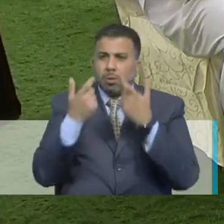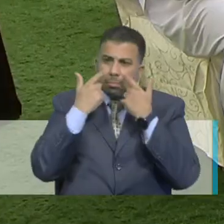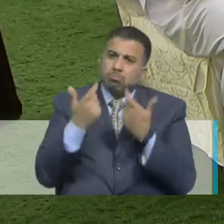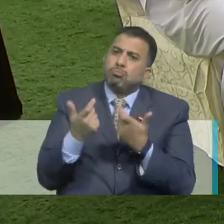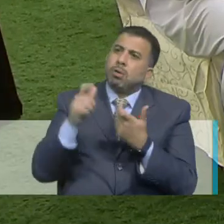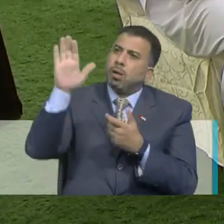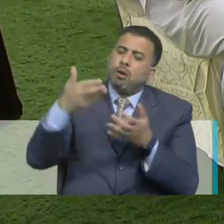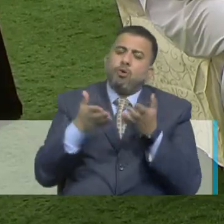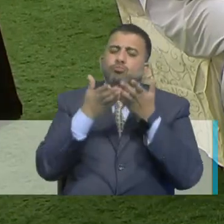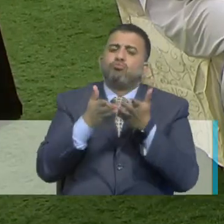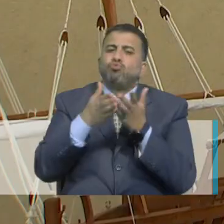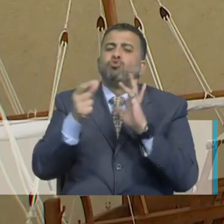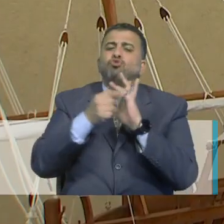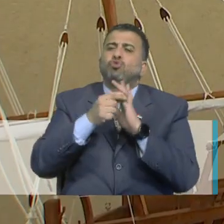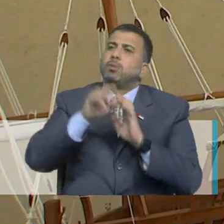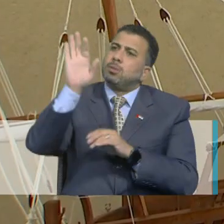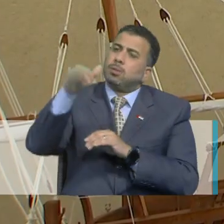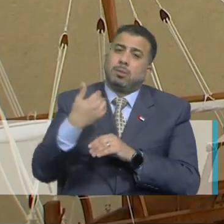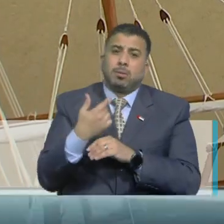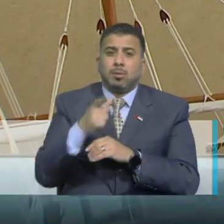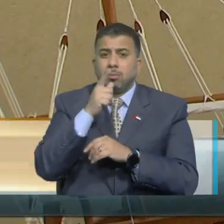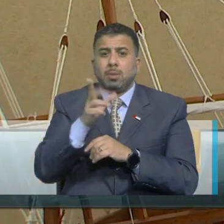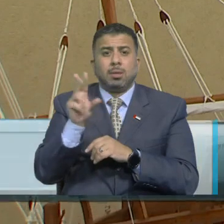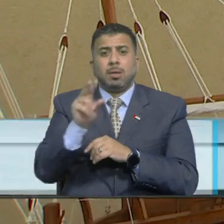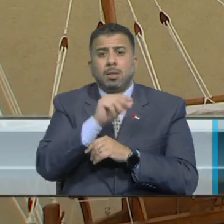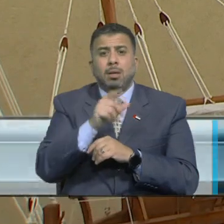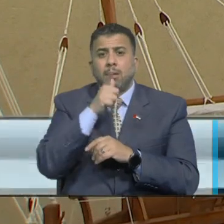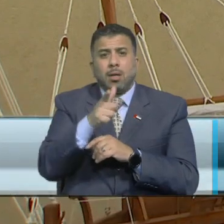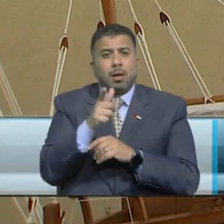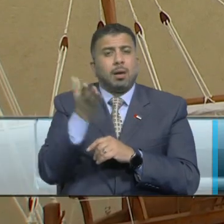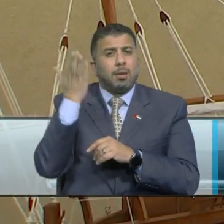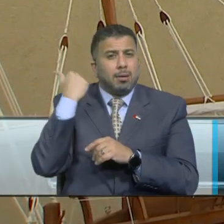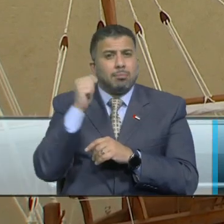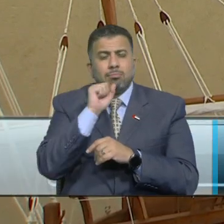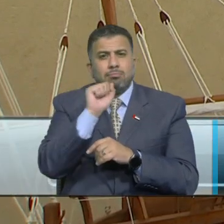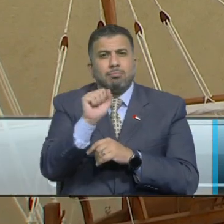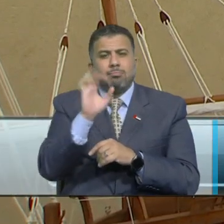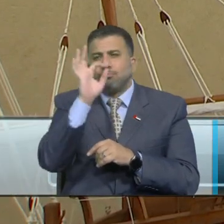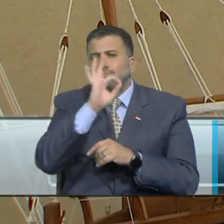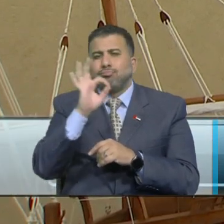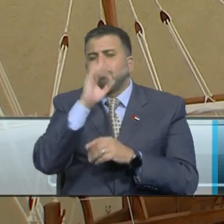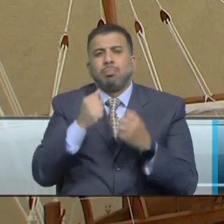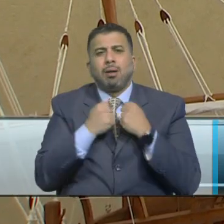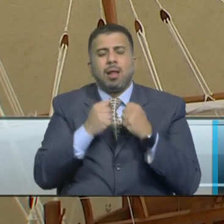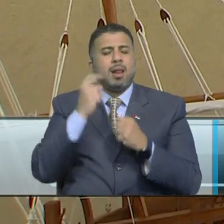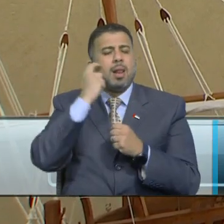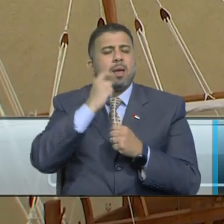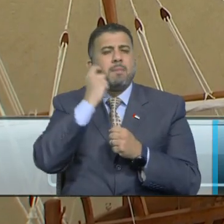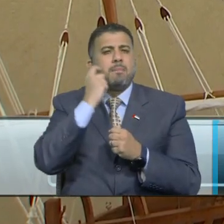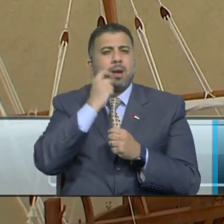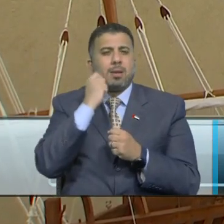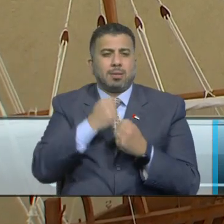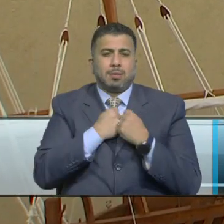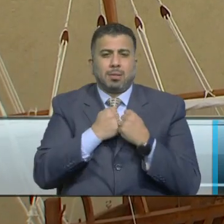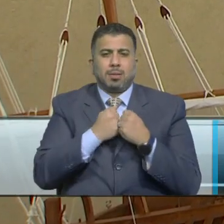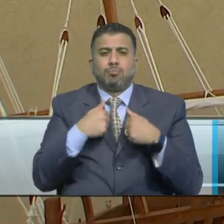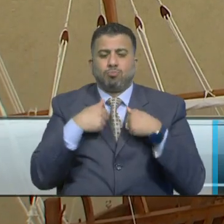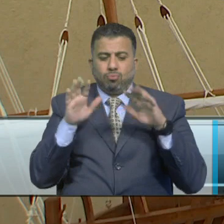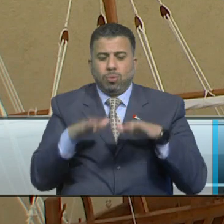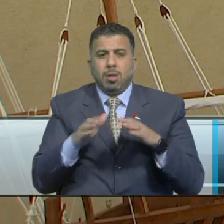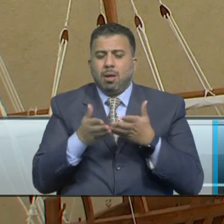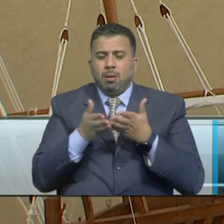من هاي الرحلة. رحلة الغوص كانت تمثل بعض العادات والقيم في مجتمع دولة الإمارات، لا سيما اللي متواجدين